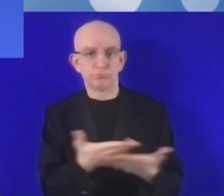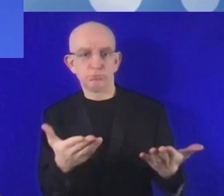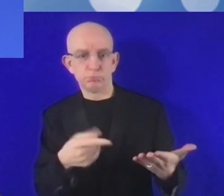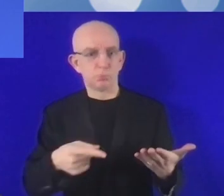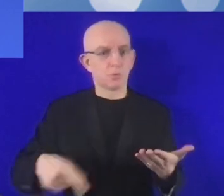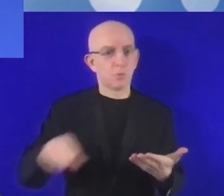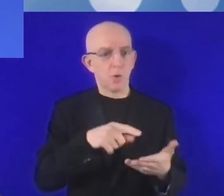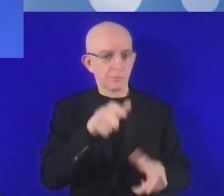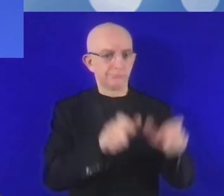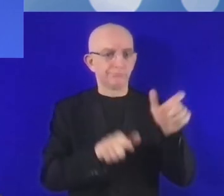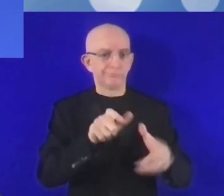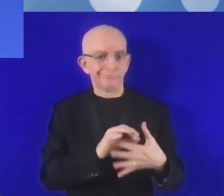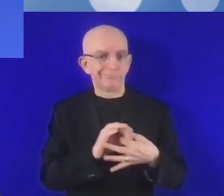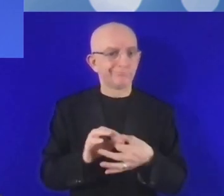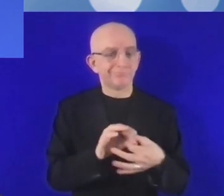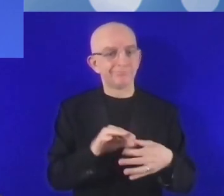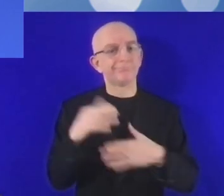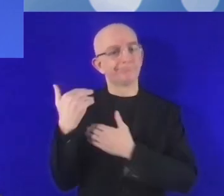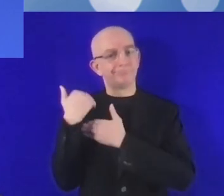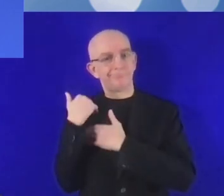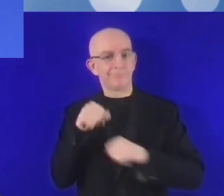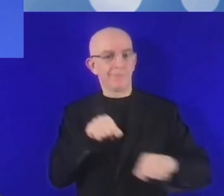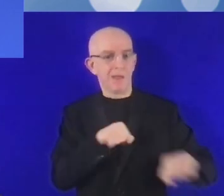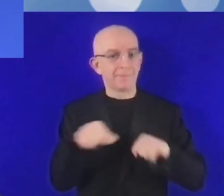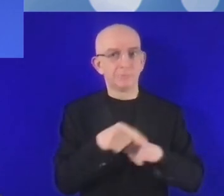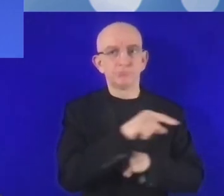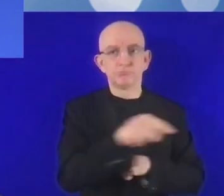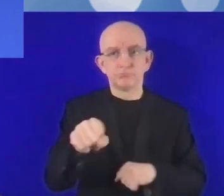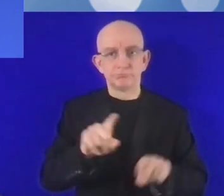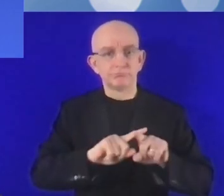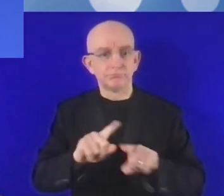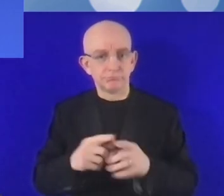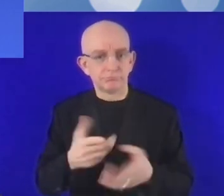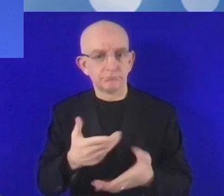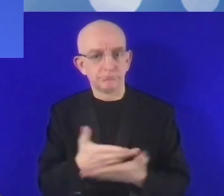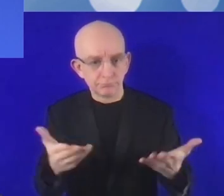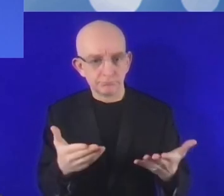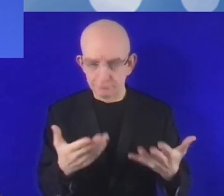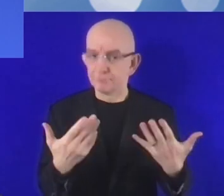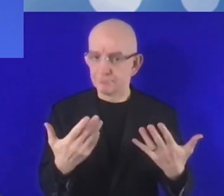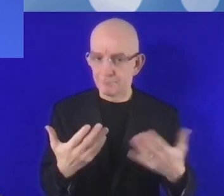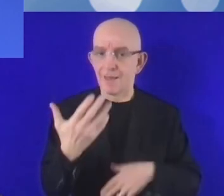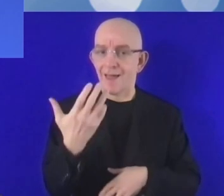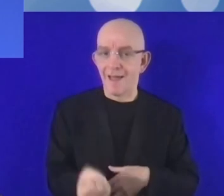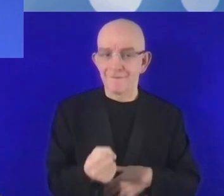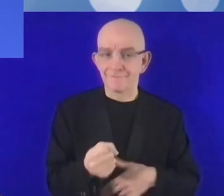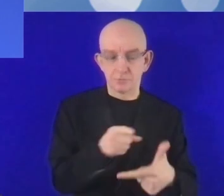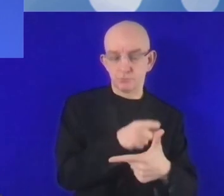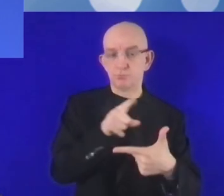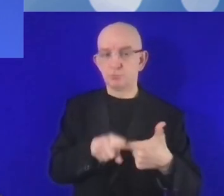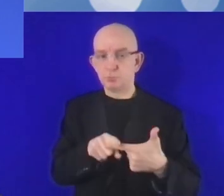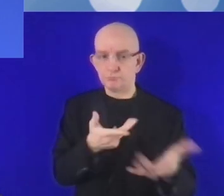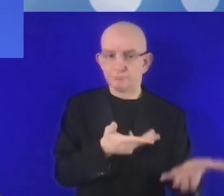比较重要的出现在我们这次论坛当中的，就是国际间的合作，尤其是在多方面、多层